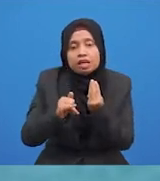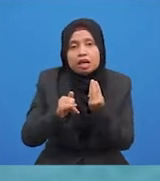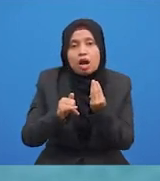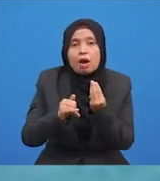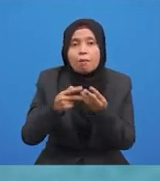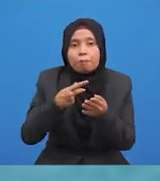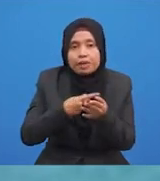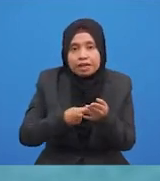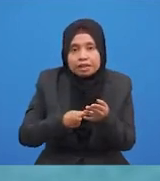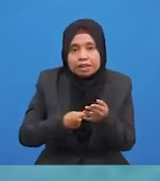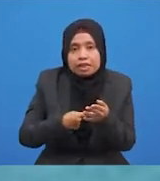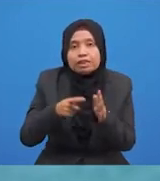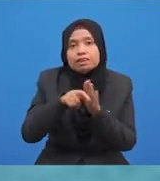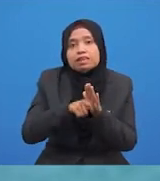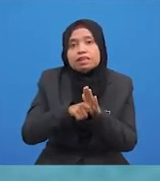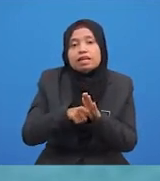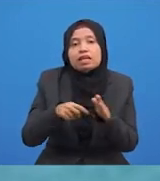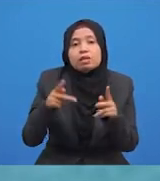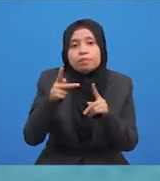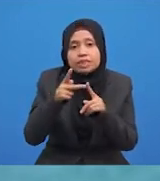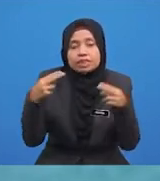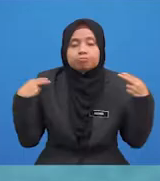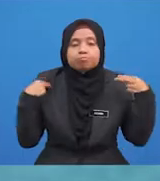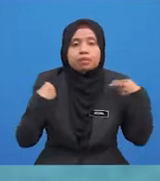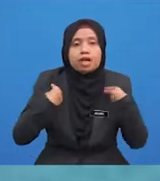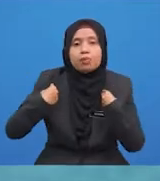yang prihatin terhadap haiwan.